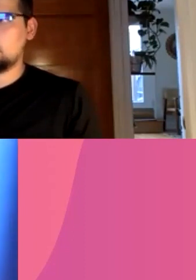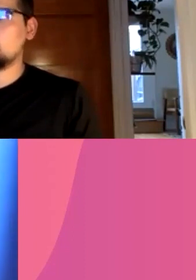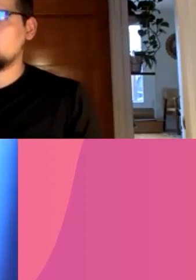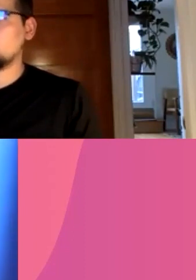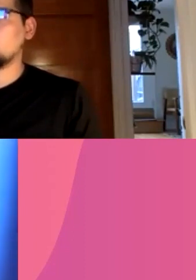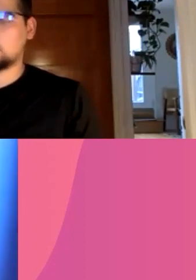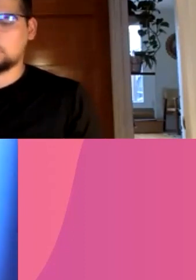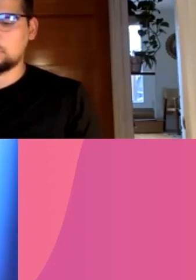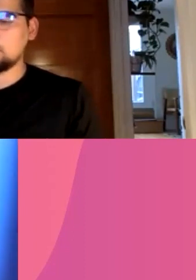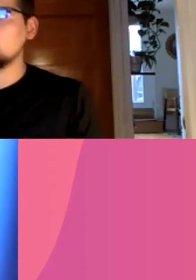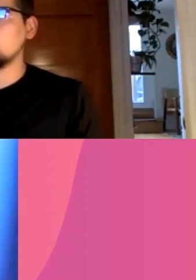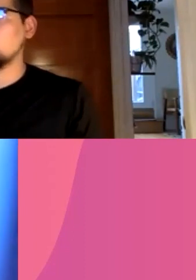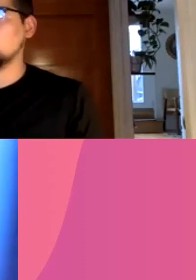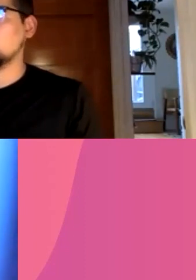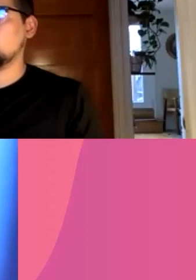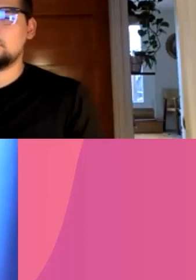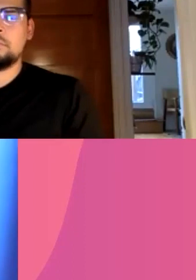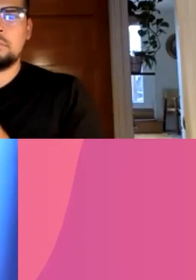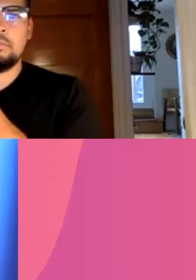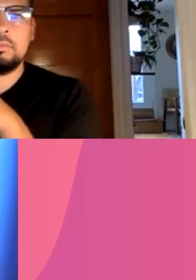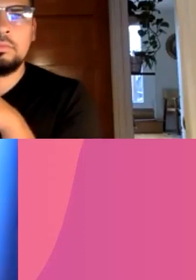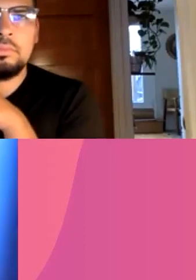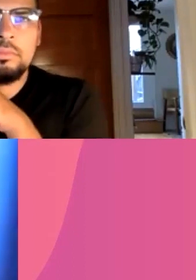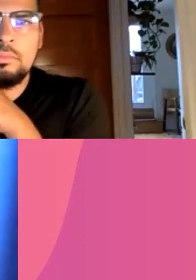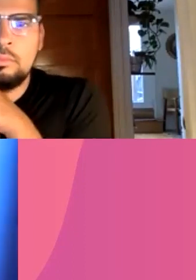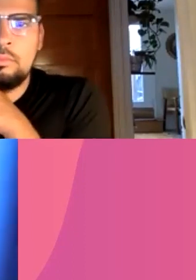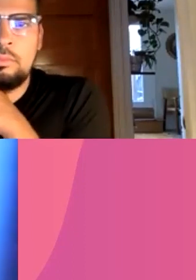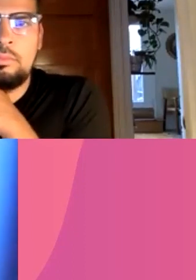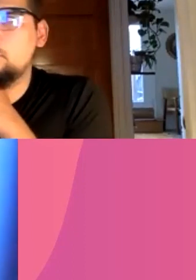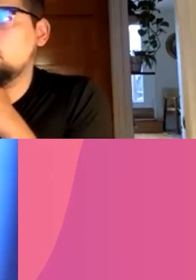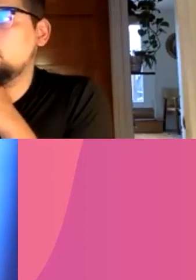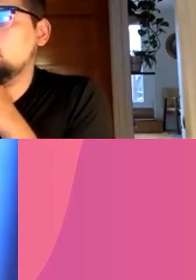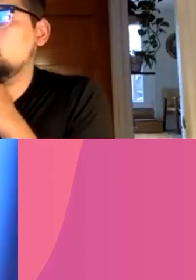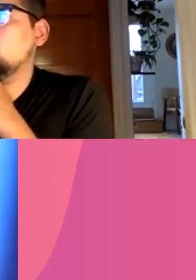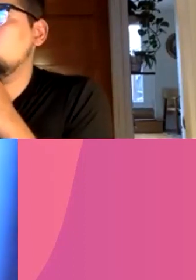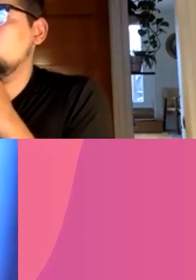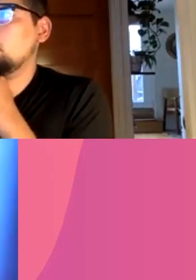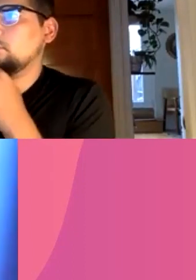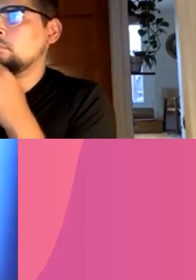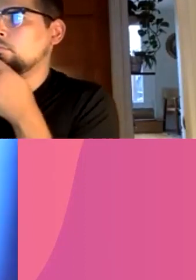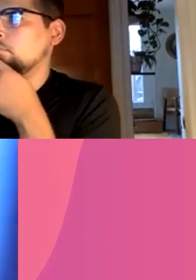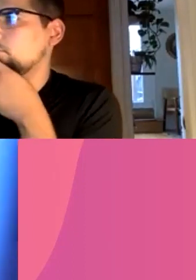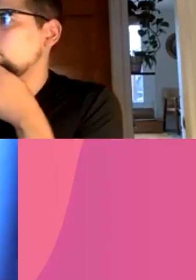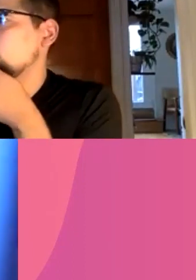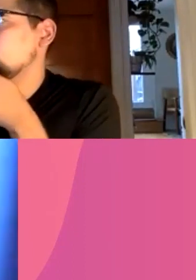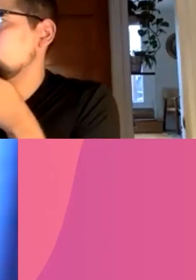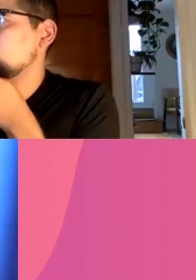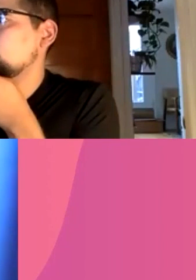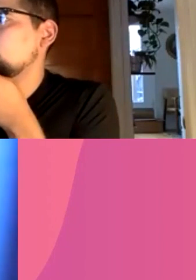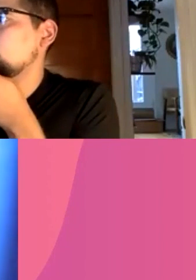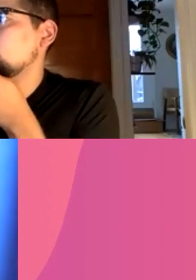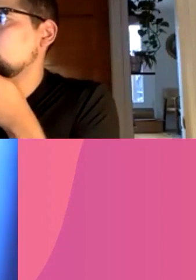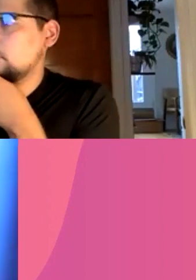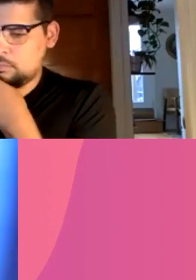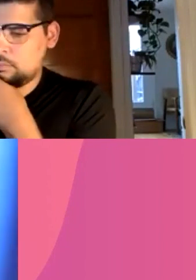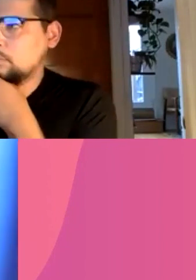la pleine conscience ou avoir un leader communautaire ou un guide spirituel, par exemple,